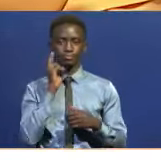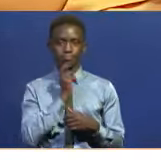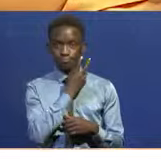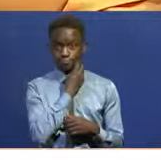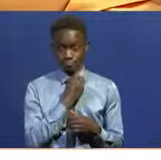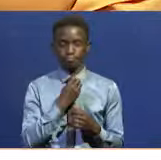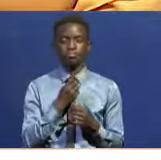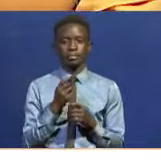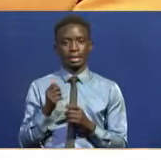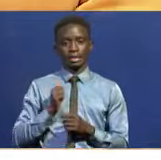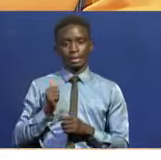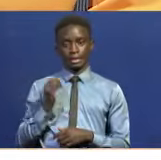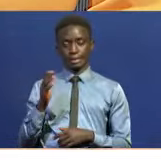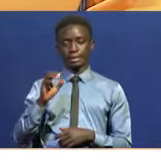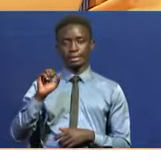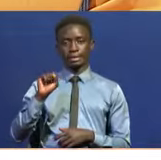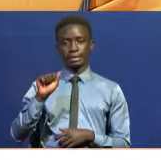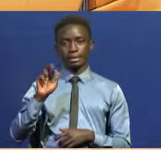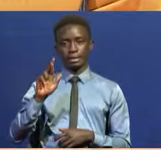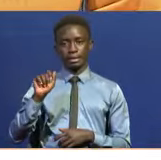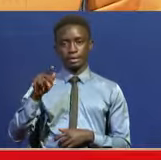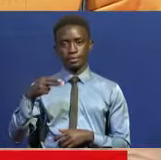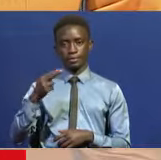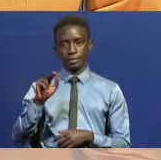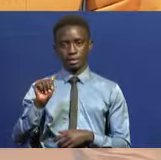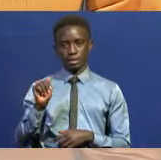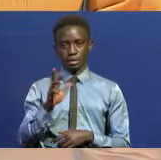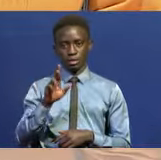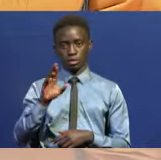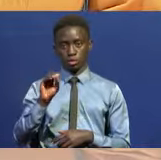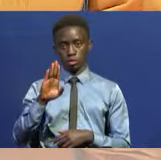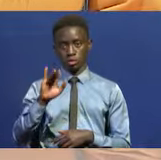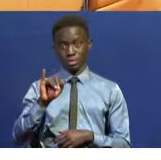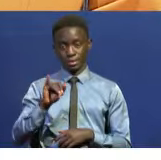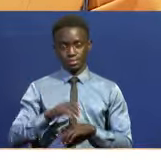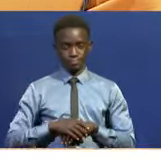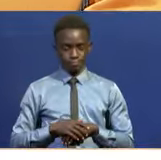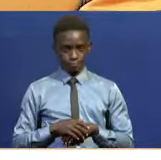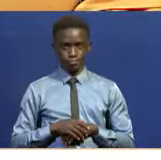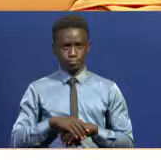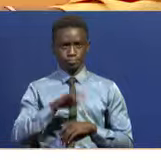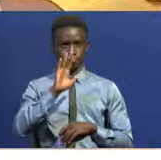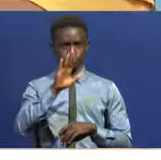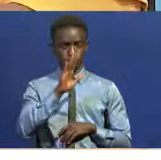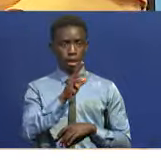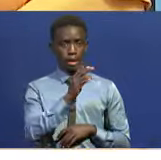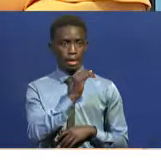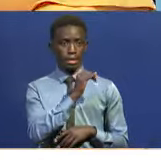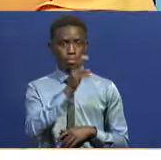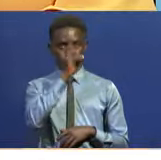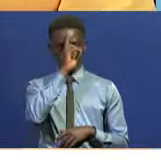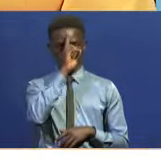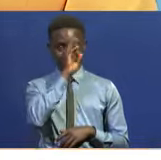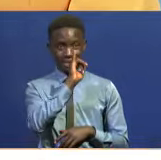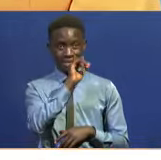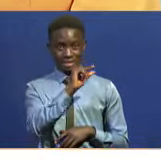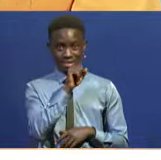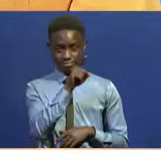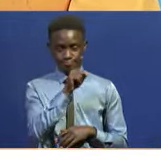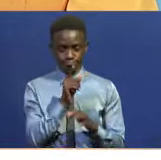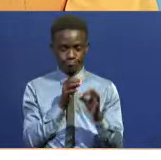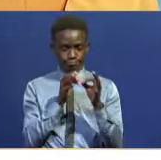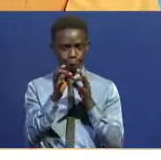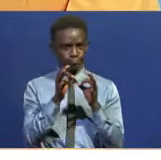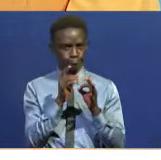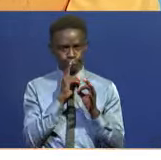Nairobi, na tukianza na taarifa yetu kuu ni kuwa Inspekta Jenerali wa polisi Douglas Kanja amekana madai ya kuhusika kwa polisi katika visa vya